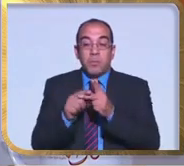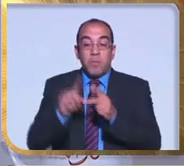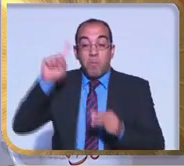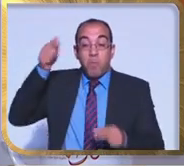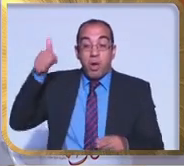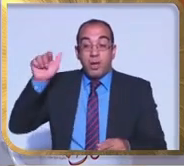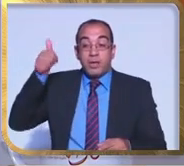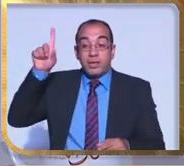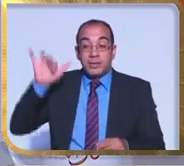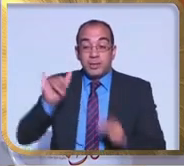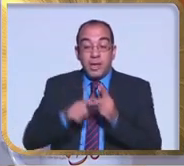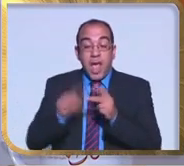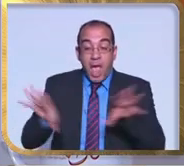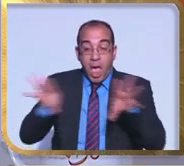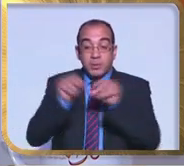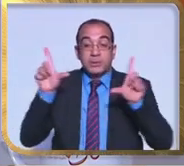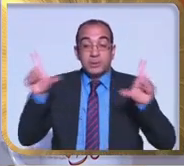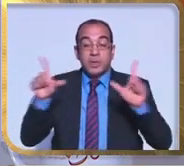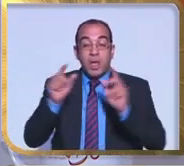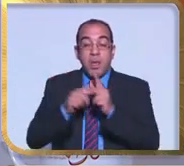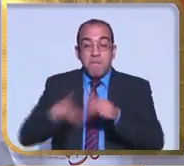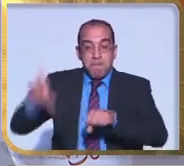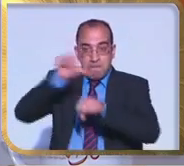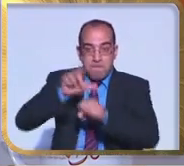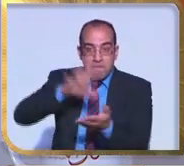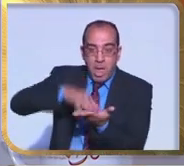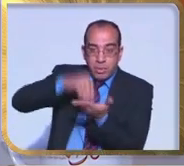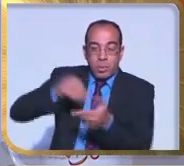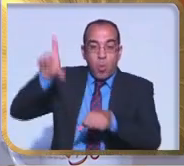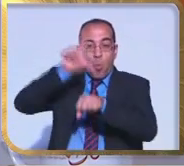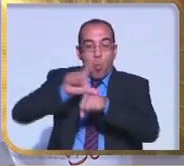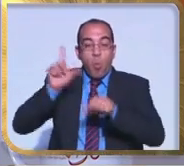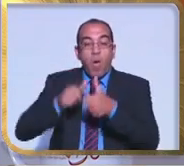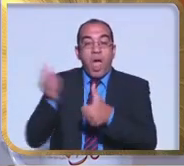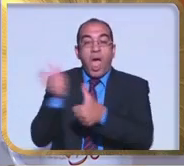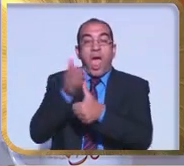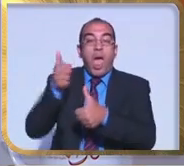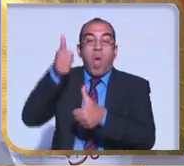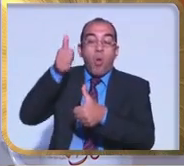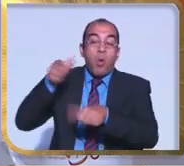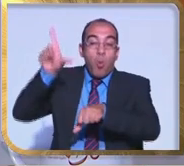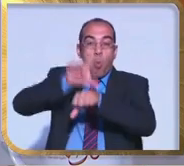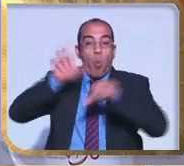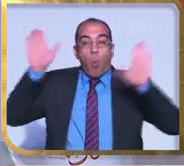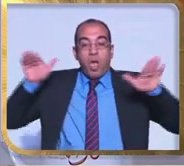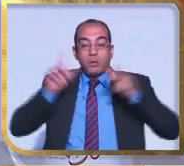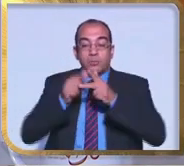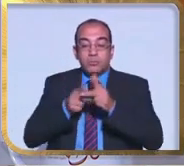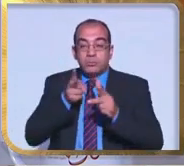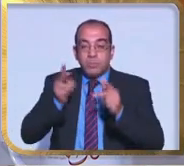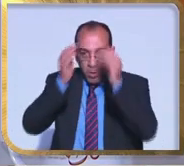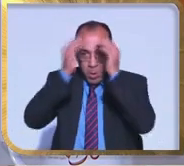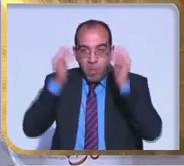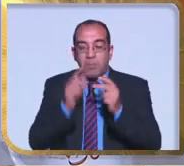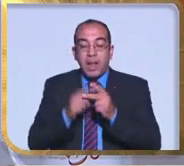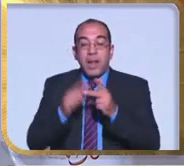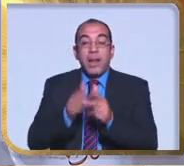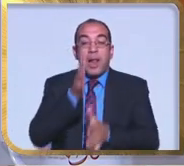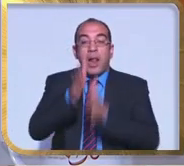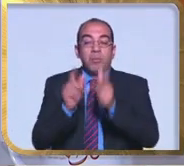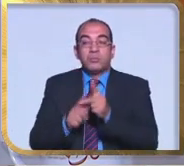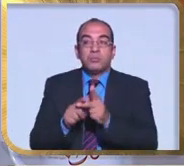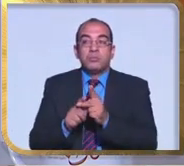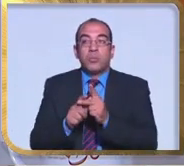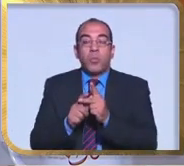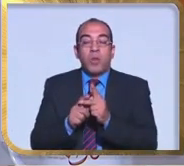الجامع الصحيح أول كتاب هو بدء الوحي، هذا البدء من الإمام البخاري مش عشوائي،